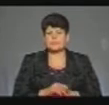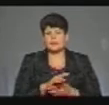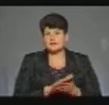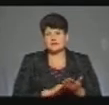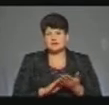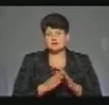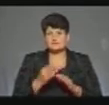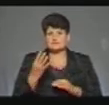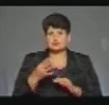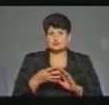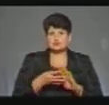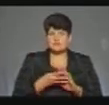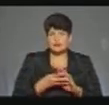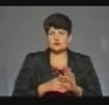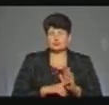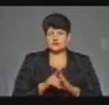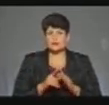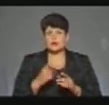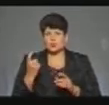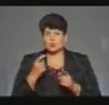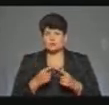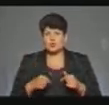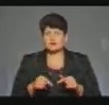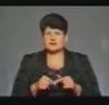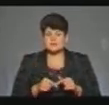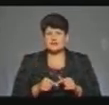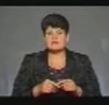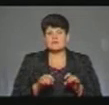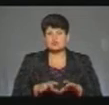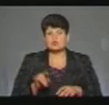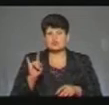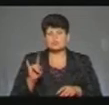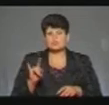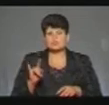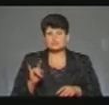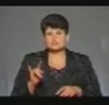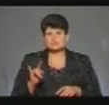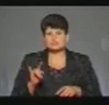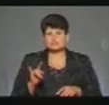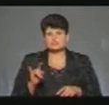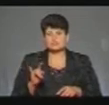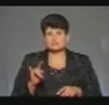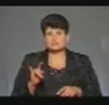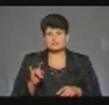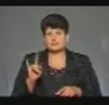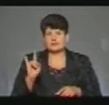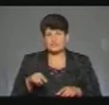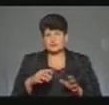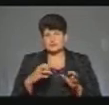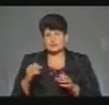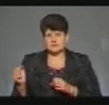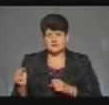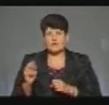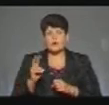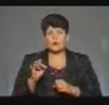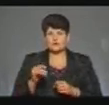ситуація. В 49-му, наприклад, почали колгосп організовувати і вирішили, що вікна з хати ідеально підходять в колгоспну контору. Вікна витягнули, в контору вони